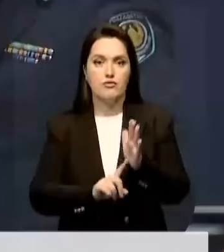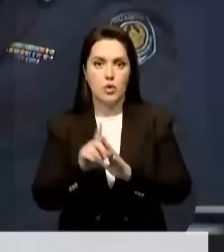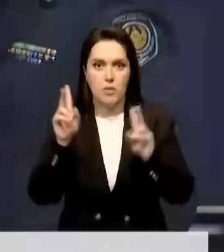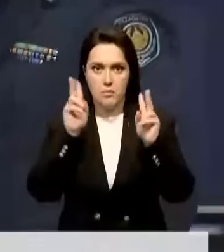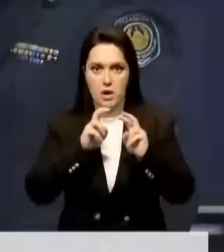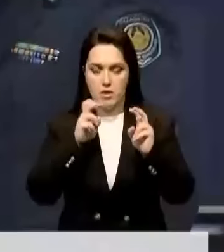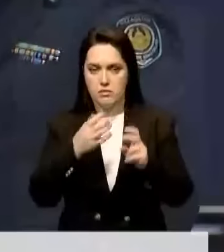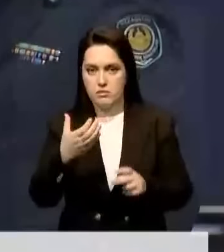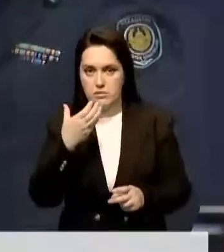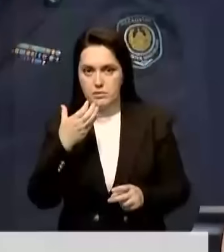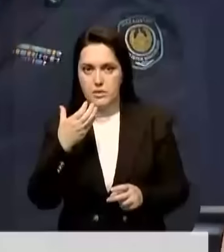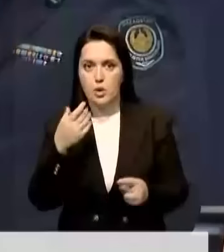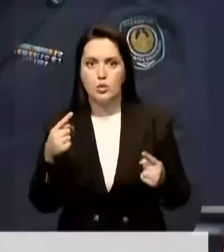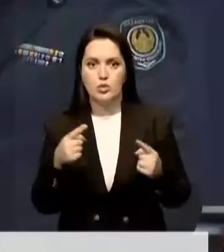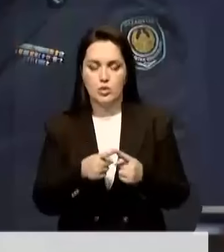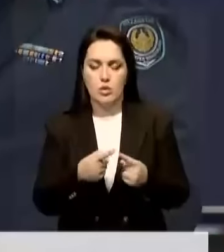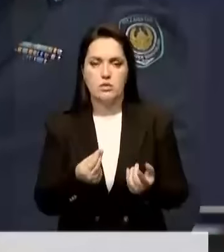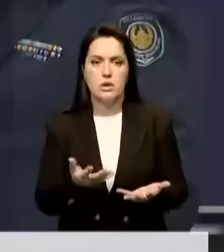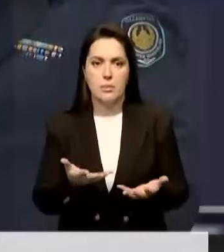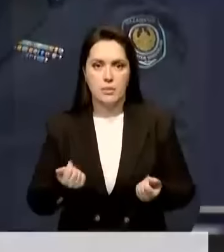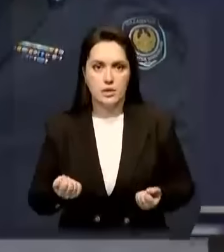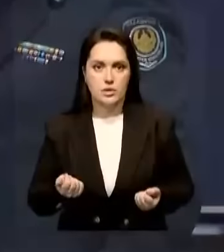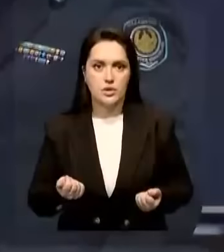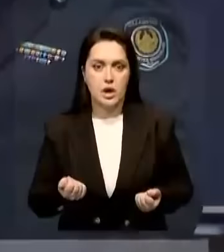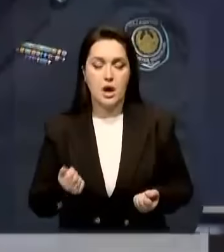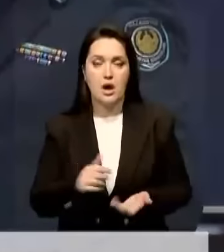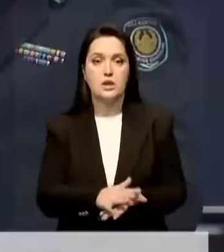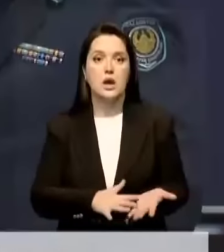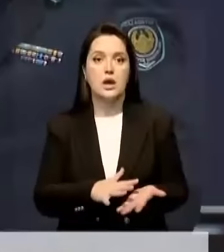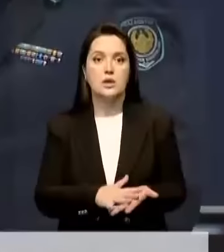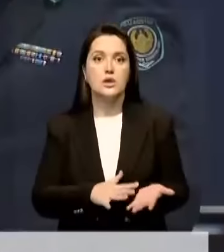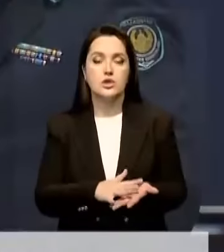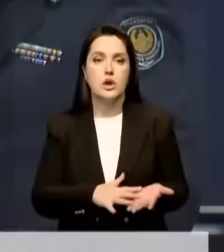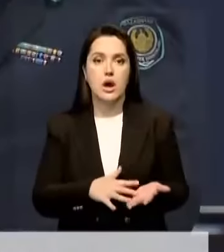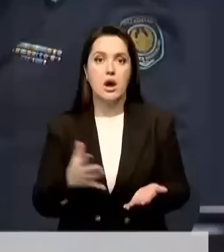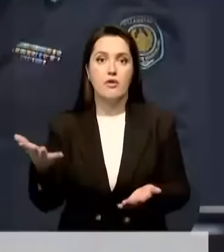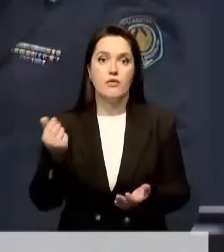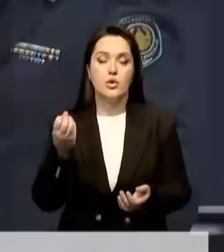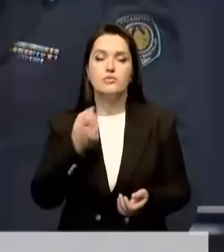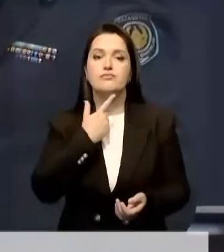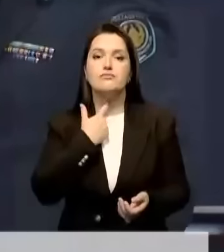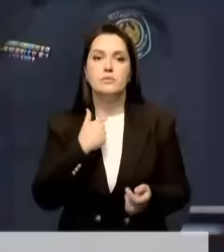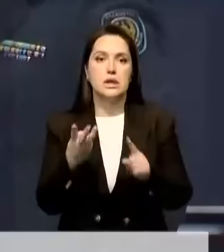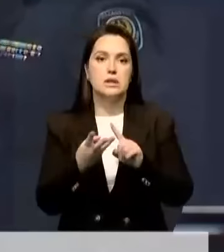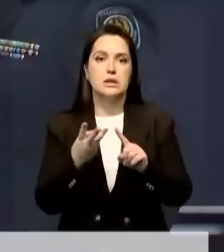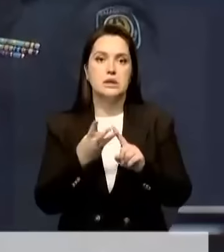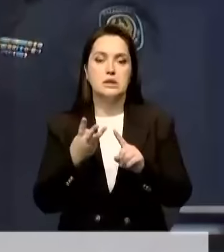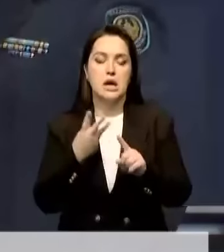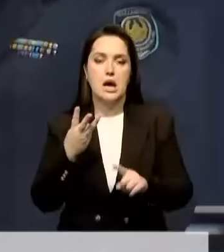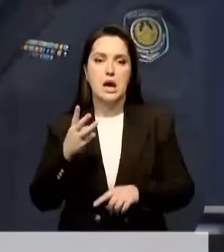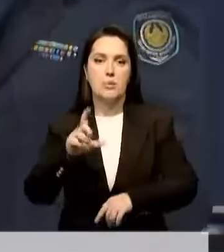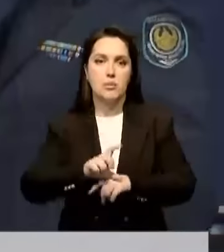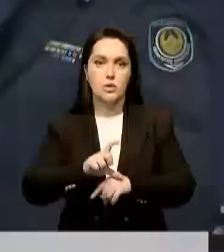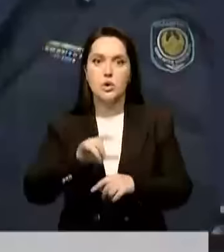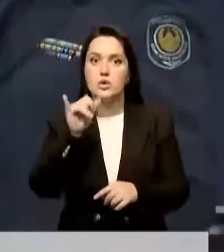буквально вот все проверив, оплата поступает, все остальное. В дальнейшем он идет, берет третью бутылку пива. Третью бутылку пива взять,